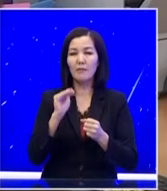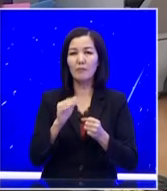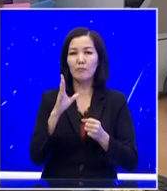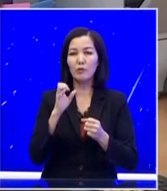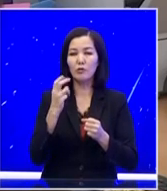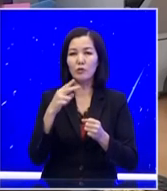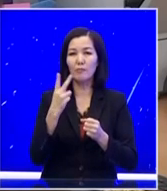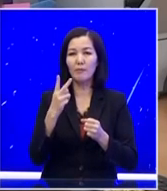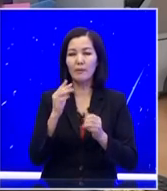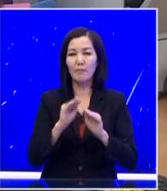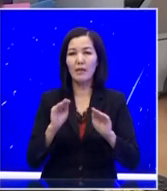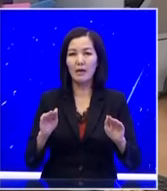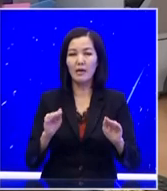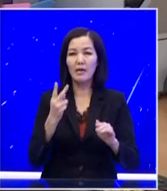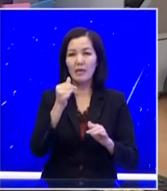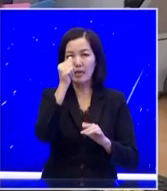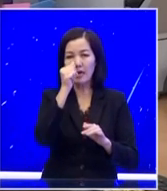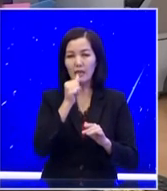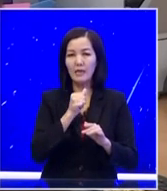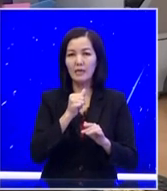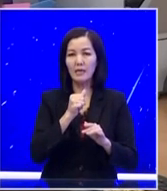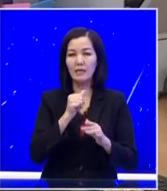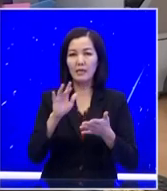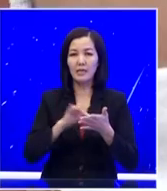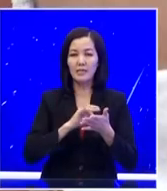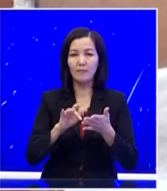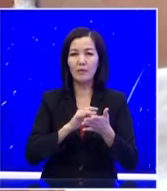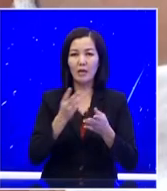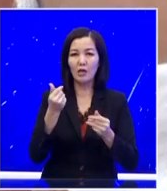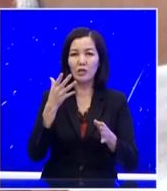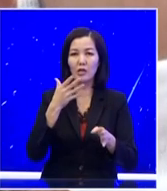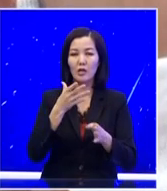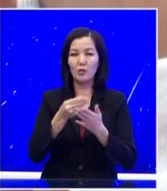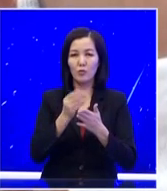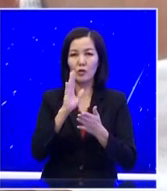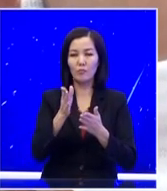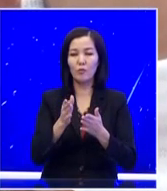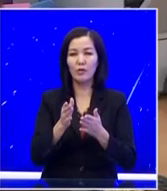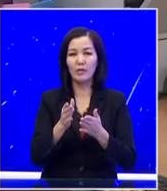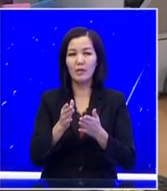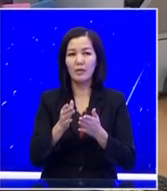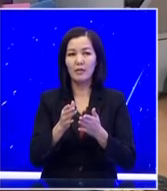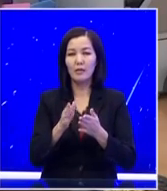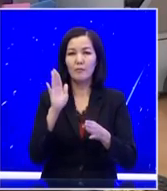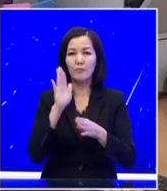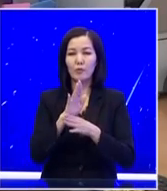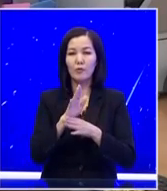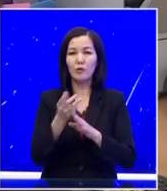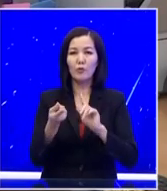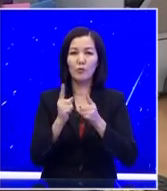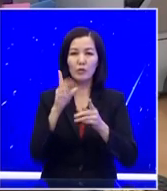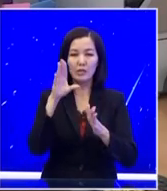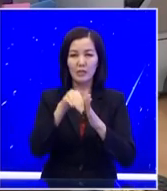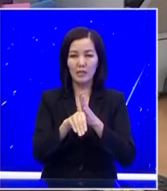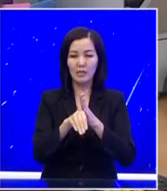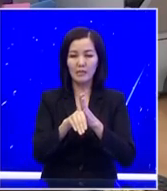22521 балаға жаңағы 2 айлық есептік көрсеткіш көлемінде төленді. Шығарылған бұйрыққа өзгеріс енгізіліп,